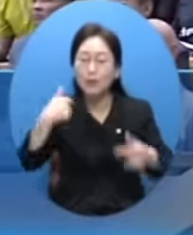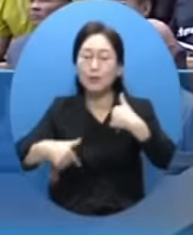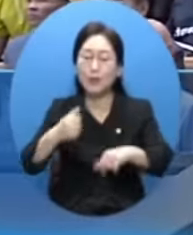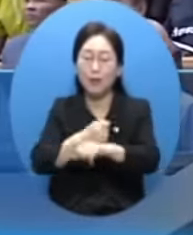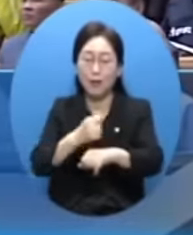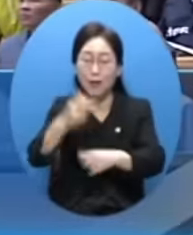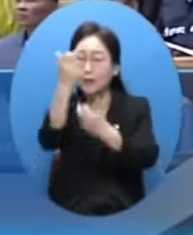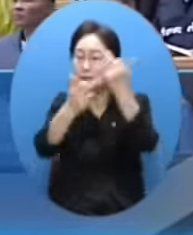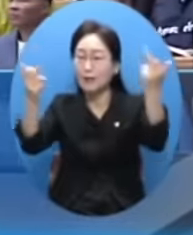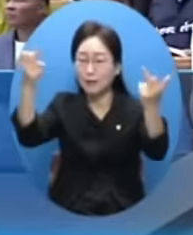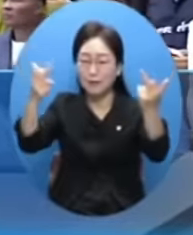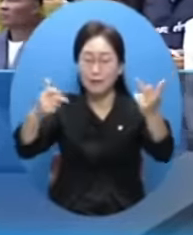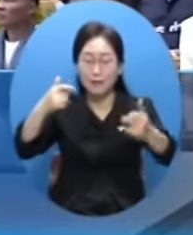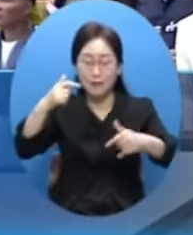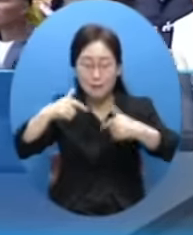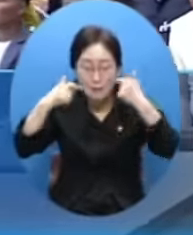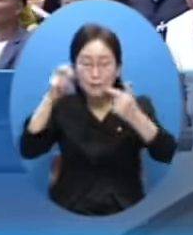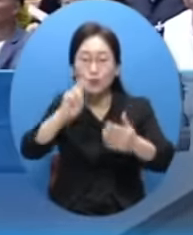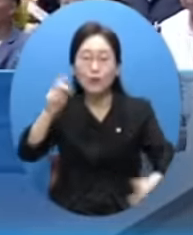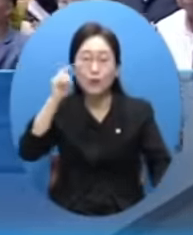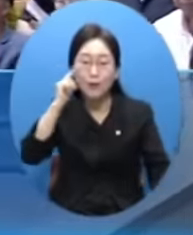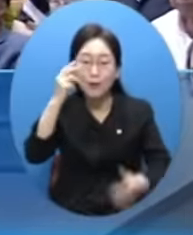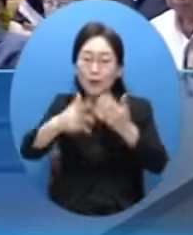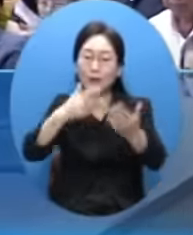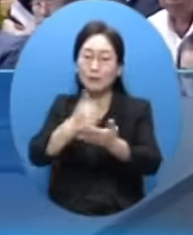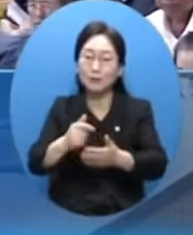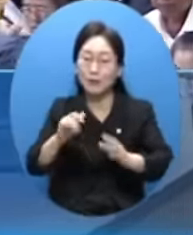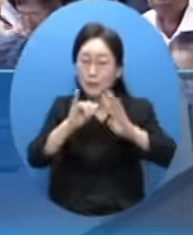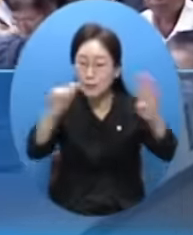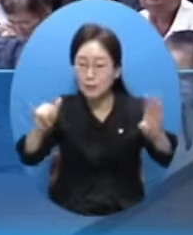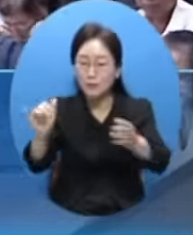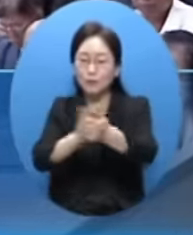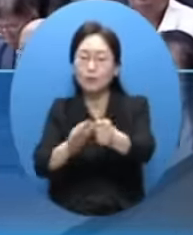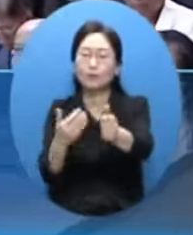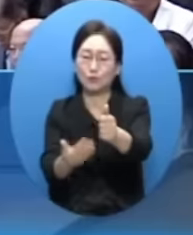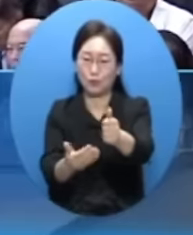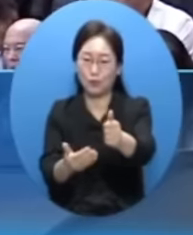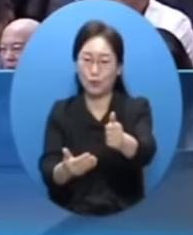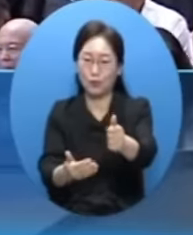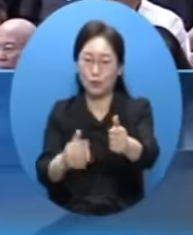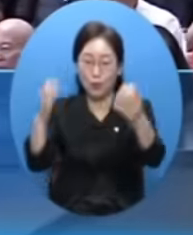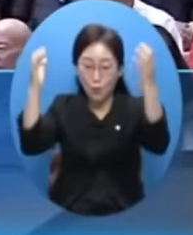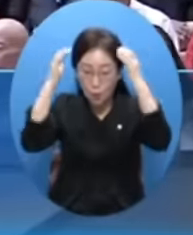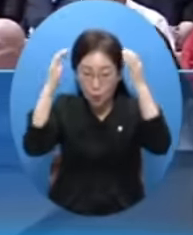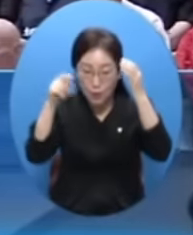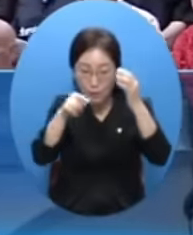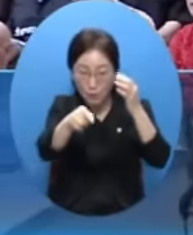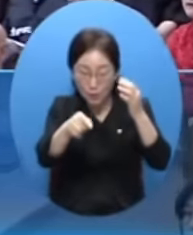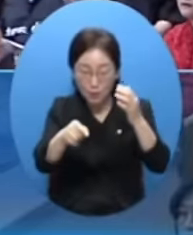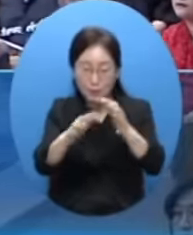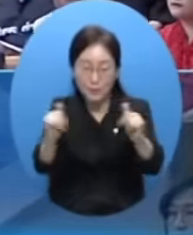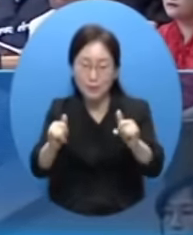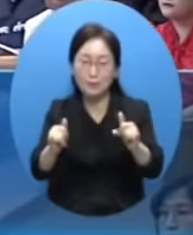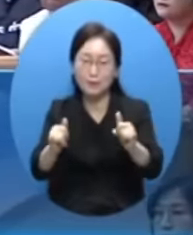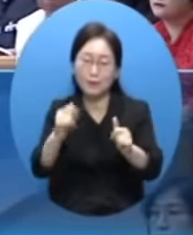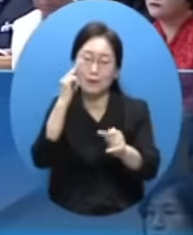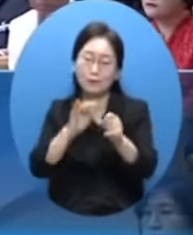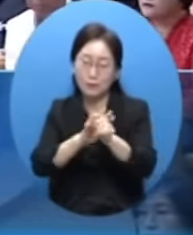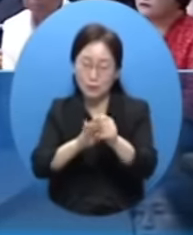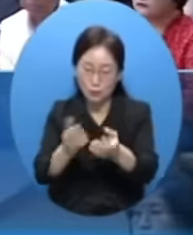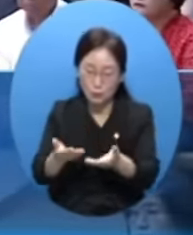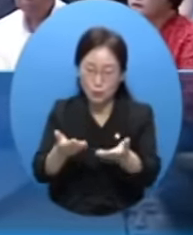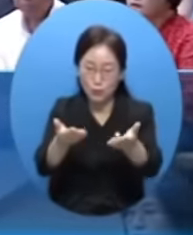산들이여 즐거이 노래하라. 여호와 야훼께서 그의 백성을 위로하셨은즉 그의 고난당하는 자를 긍휼히